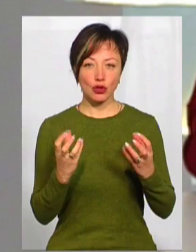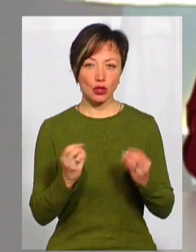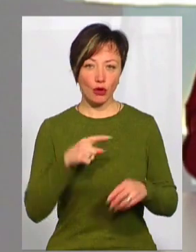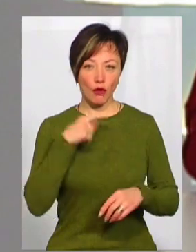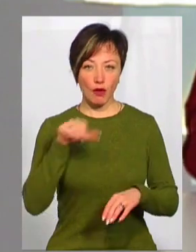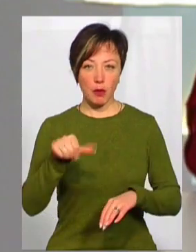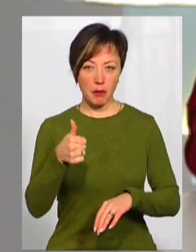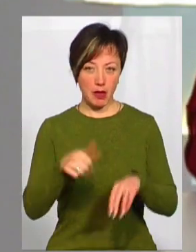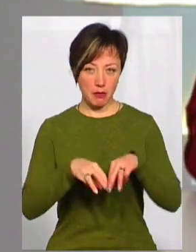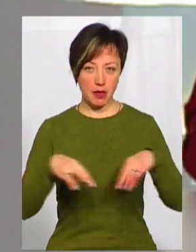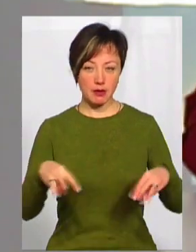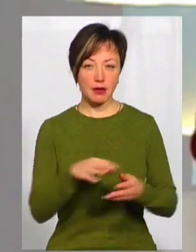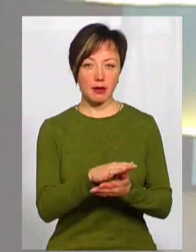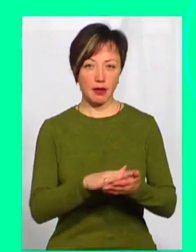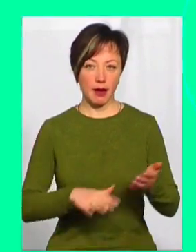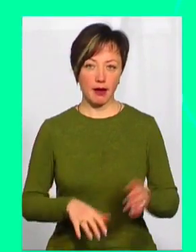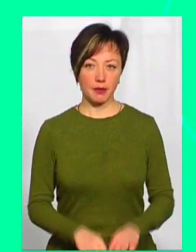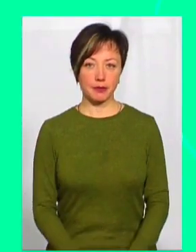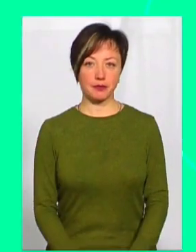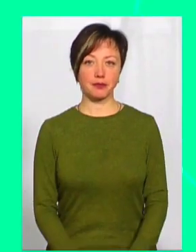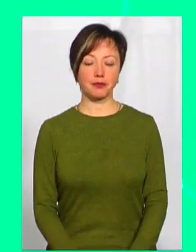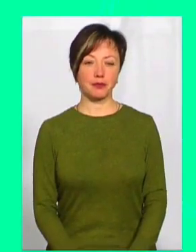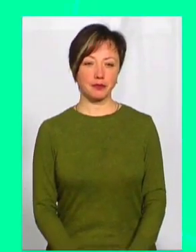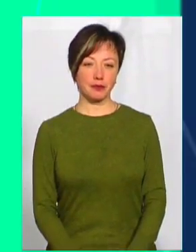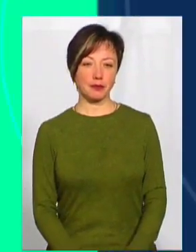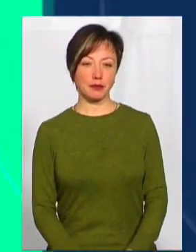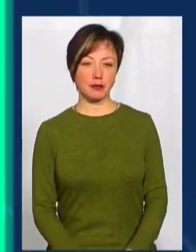говорив прем'єр-міністр? Далі.